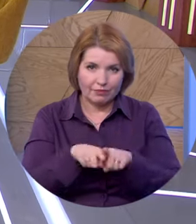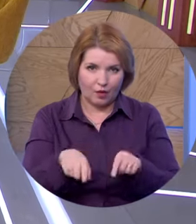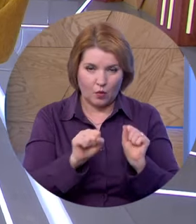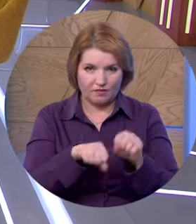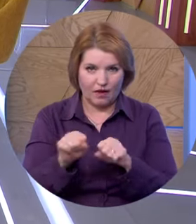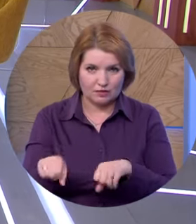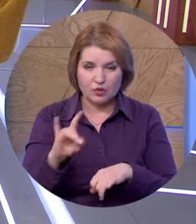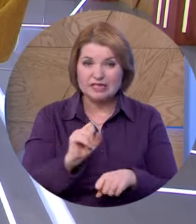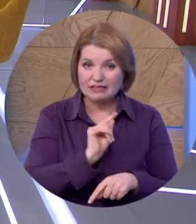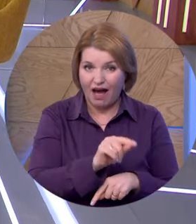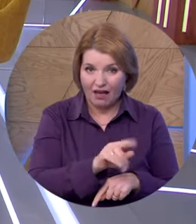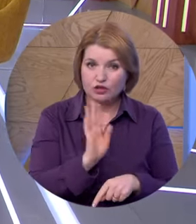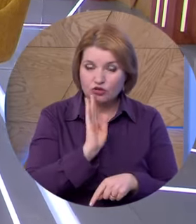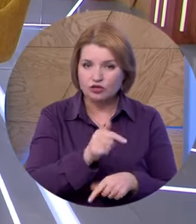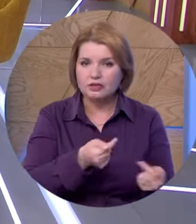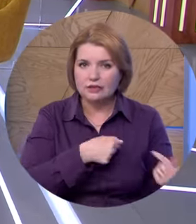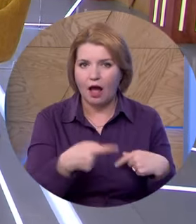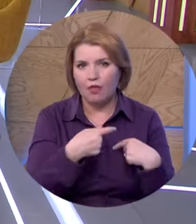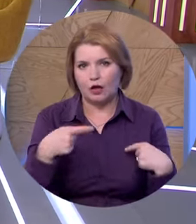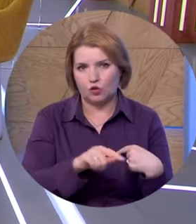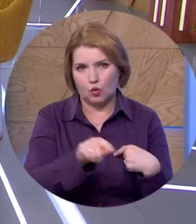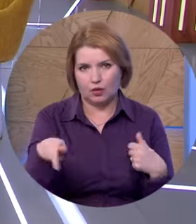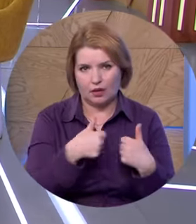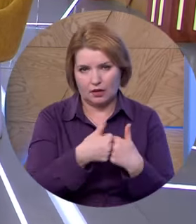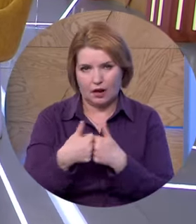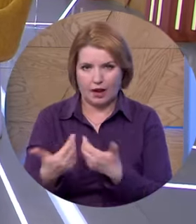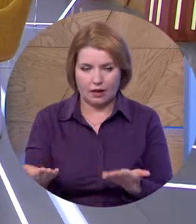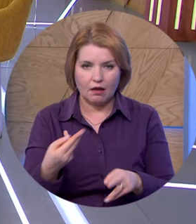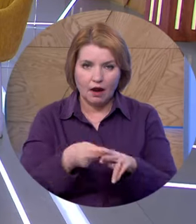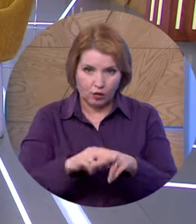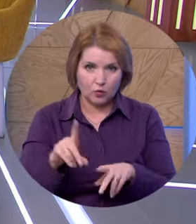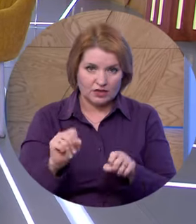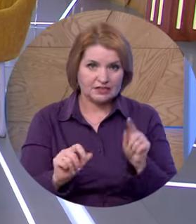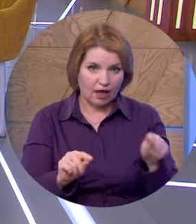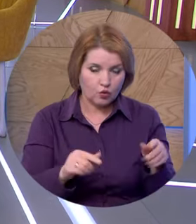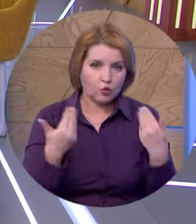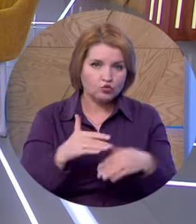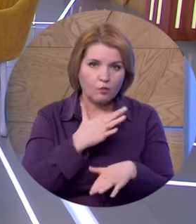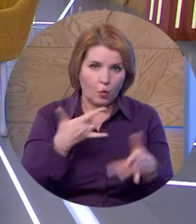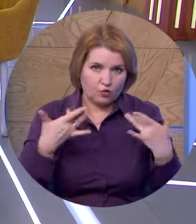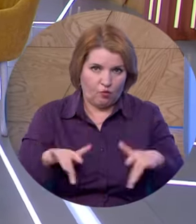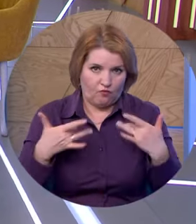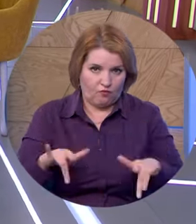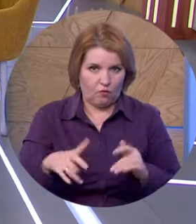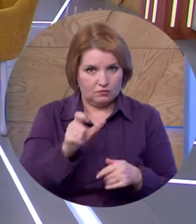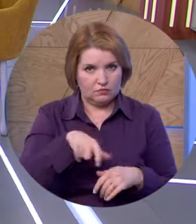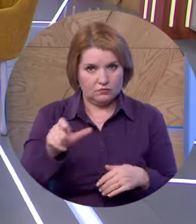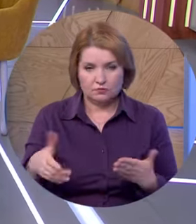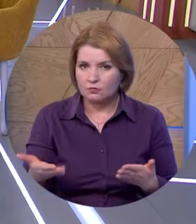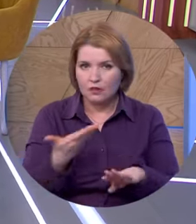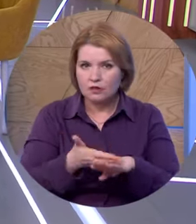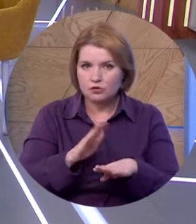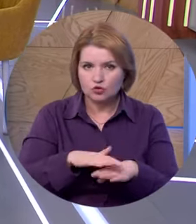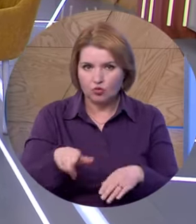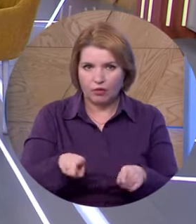нее страдают другие коллеги, которые некоторые из них уже уволились. И от нее очень тяжелая вот энергетика, атмосфера. Вот это